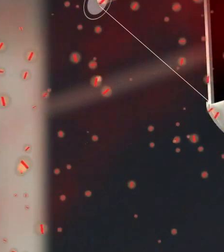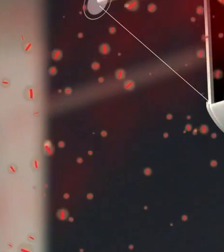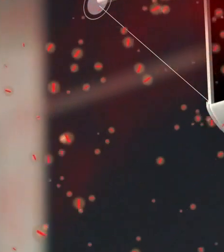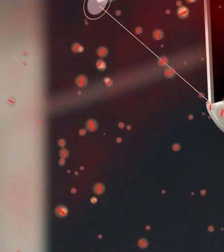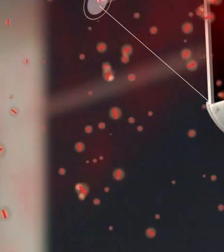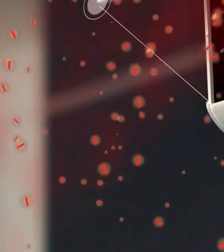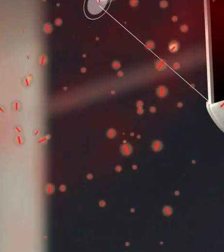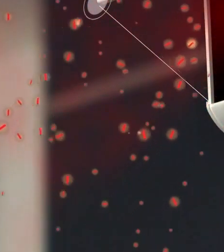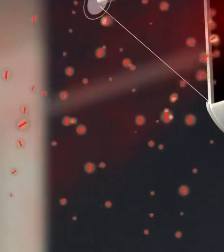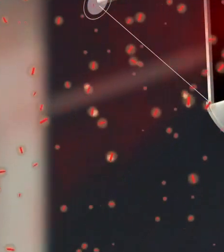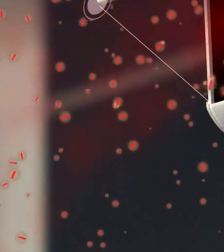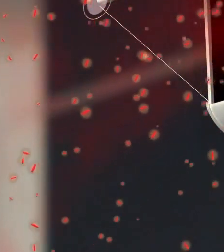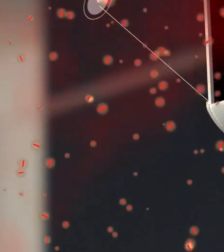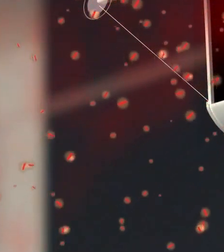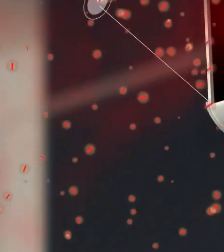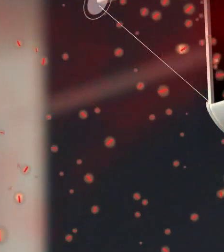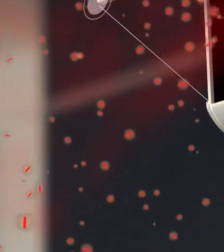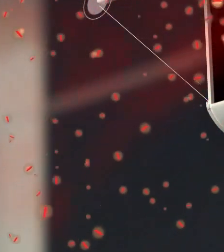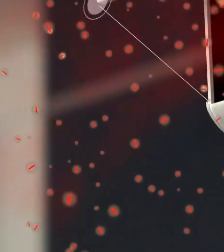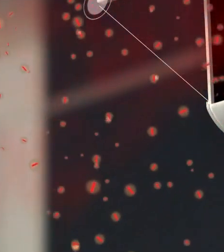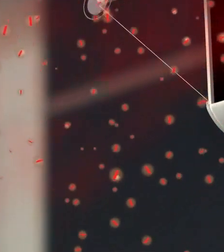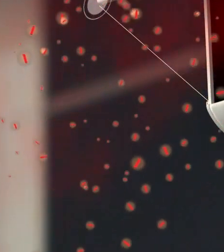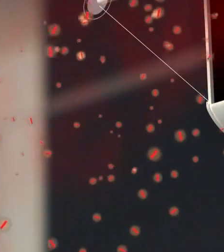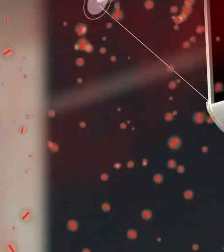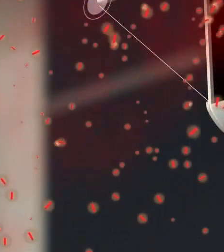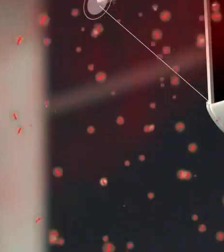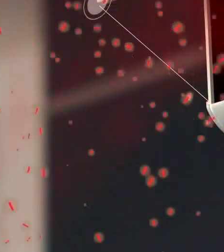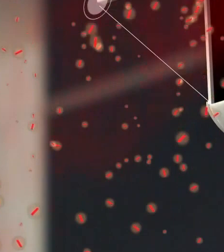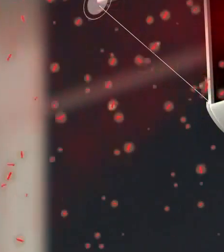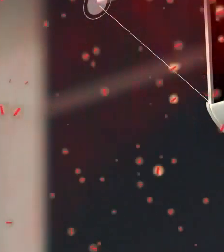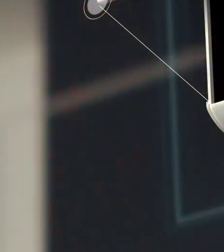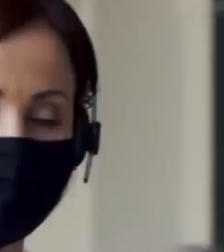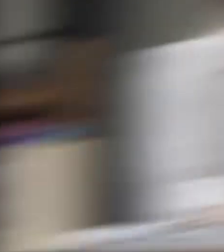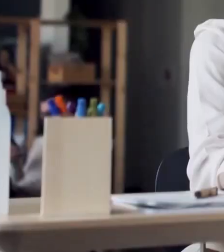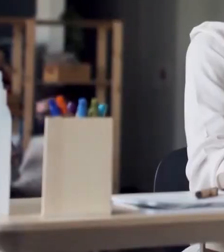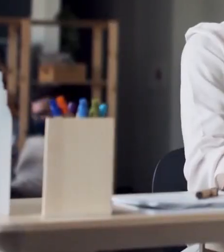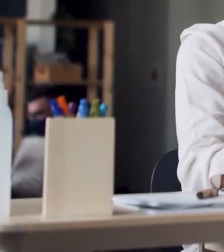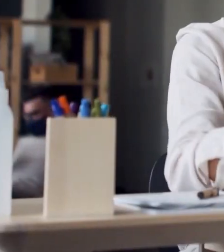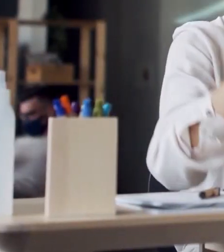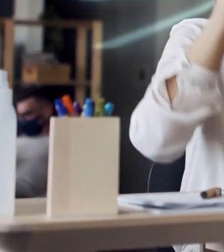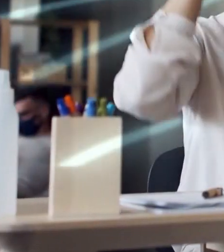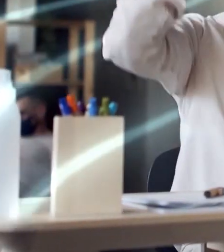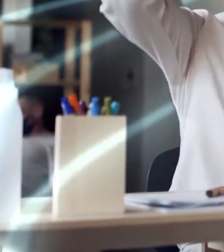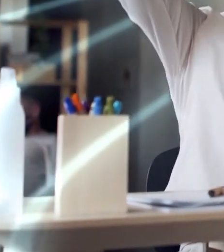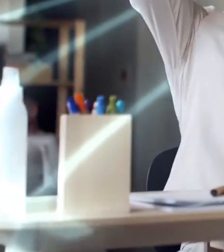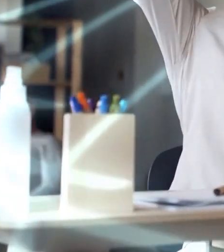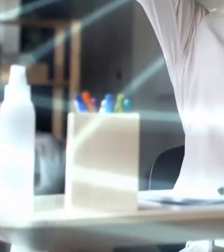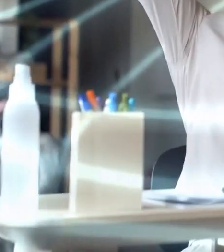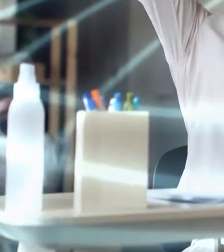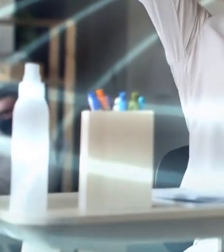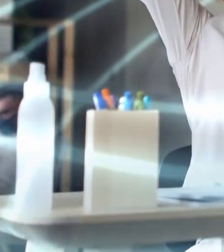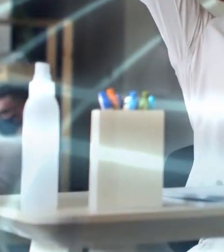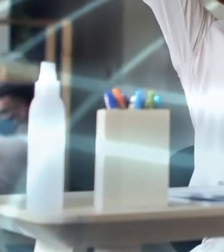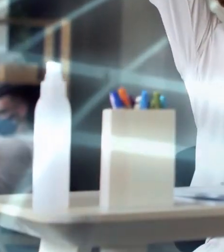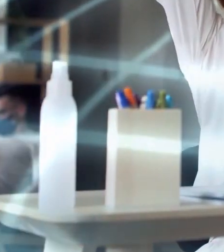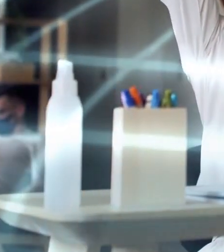da virus, microbi e batteri grazie alla tecnologia UV. E così, mentre tu sarai intento a svolgere il tuo lavoro, il sistema di